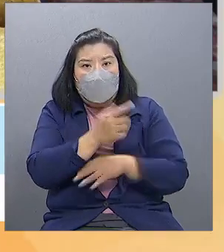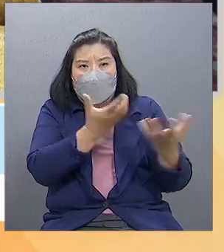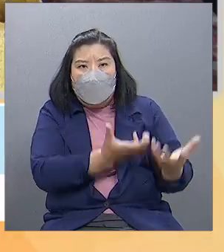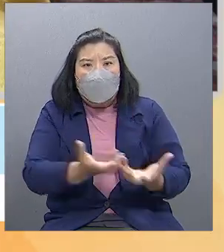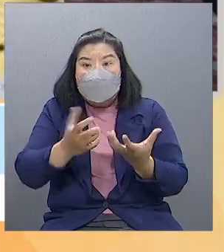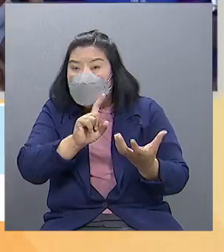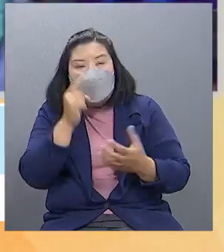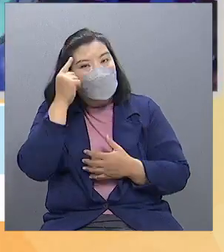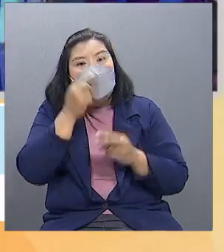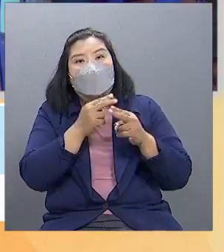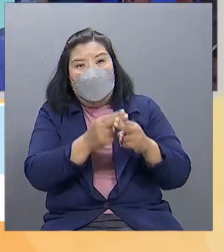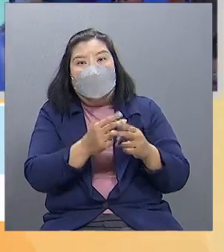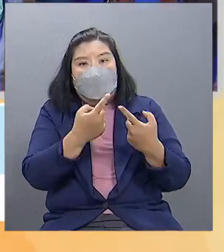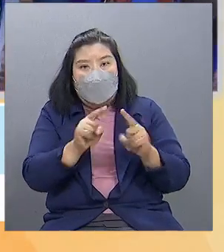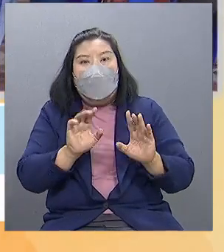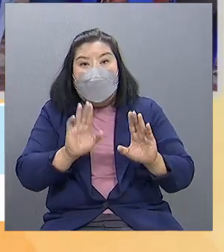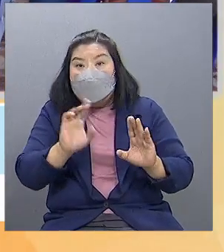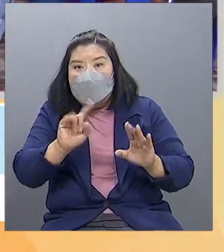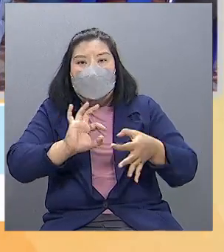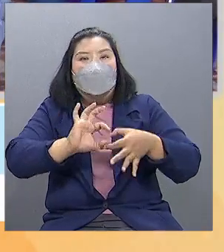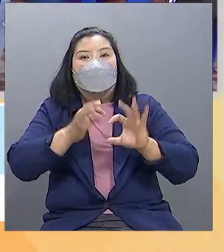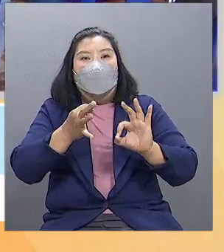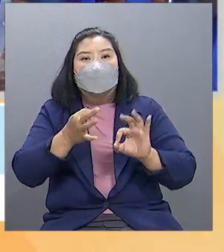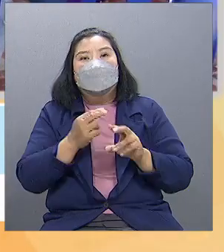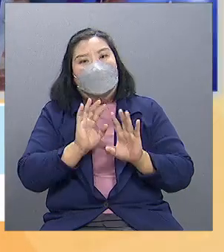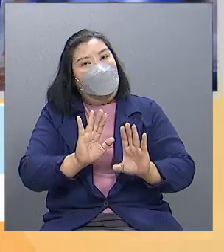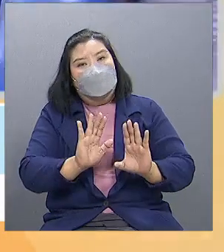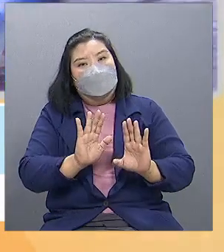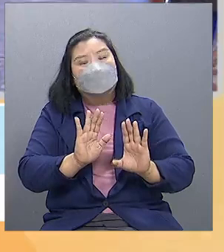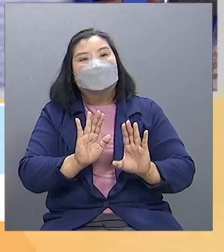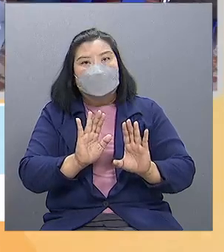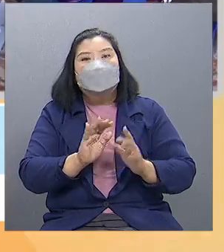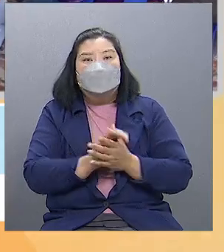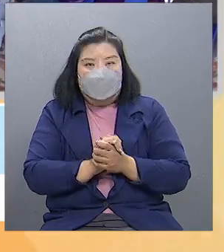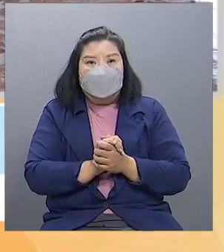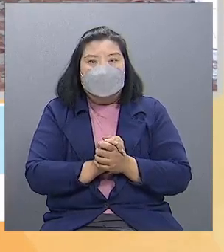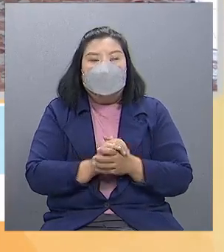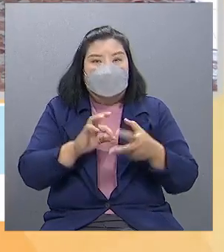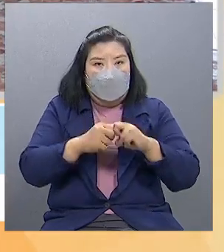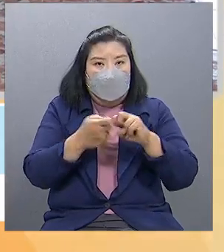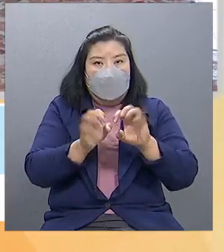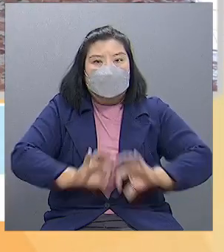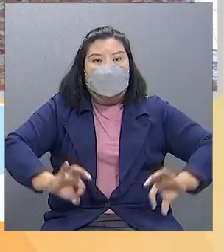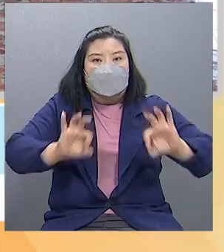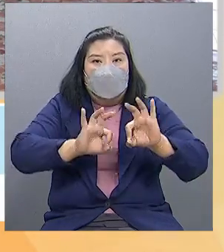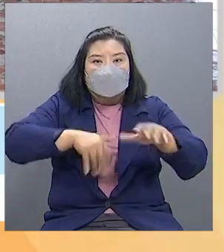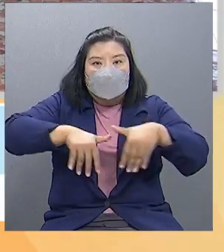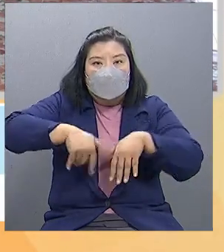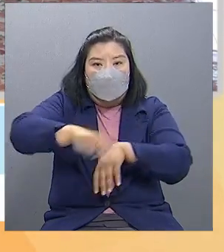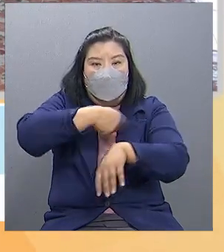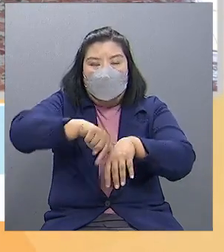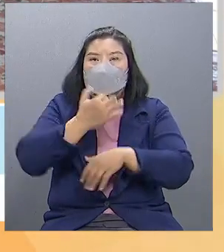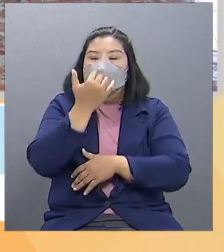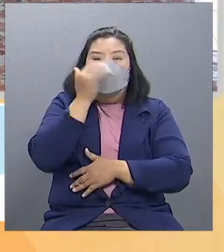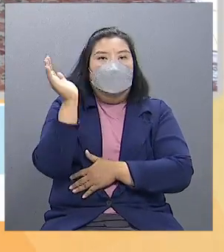้วจะย้ายออกมาไล อะไรอย่ไเนี่ยค่ะ แต่ขอใหดูแลผลกระทสงแดลใหชาบ้านหลัจากนี้ไปนะคะอ่ดูตัสอบกต่